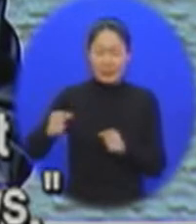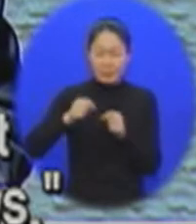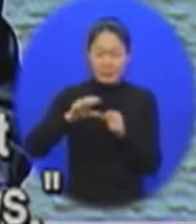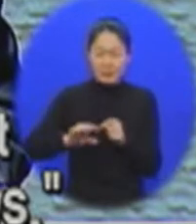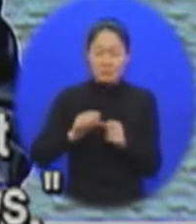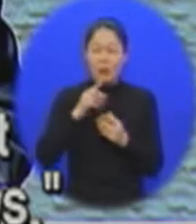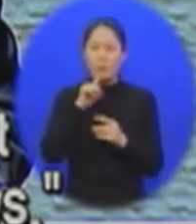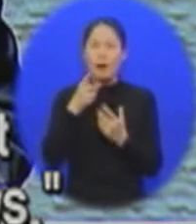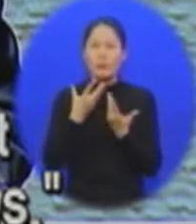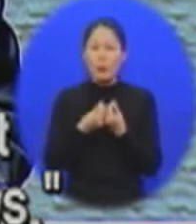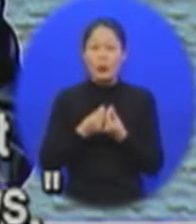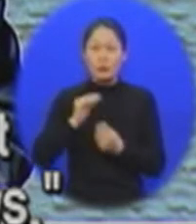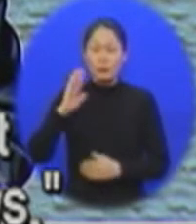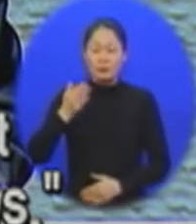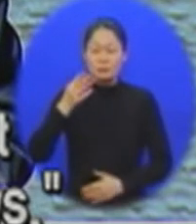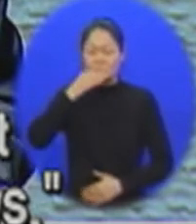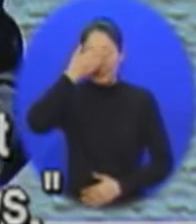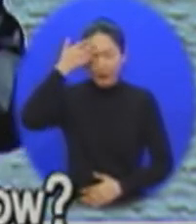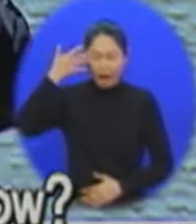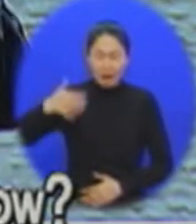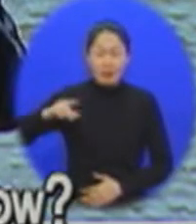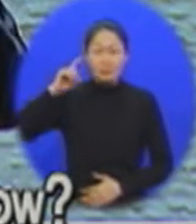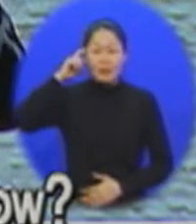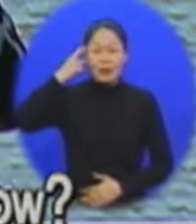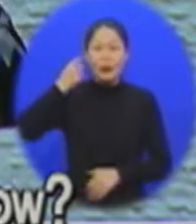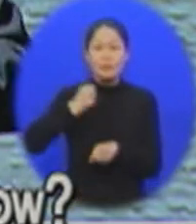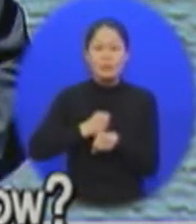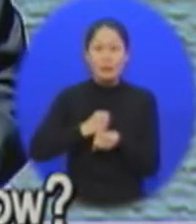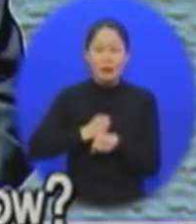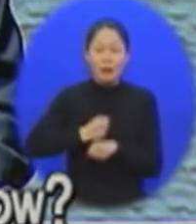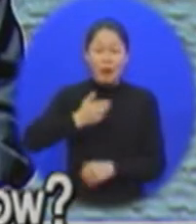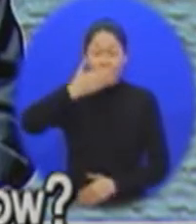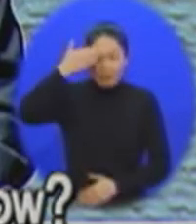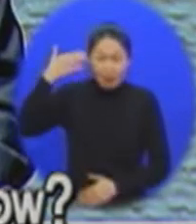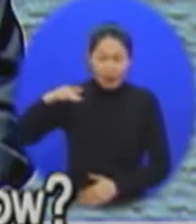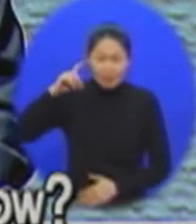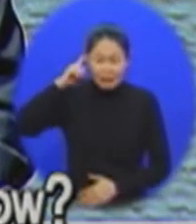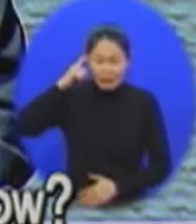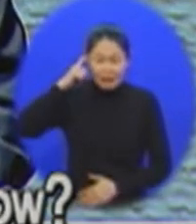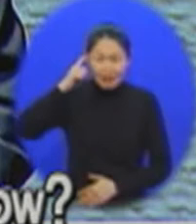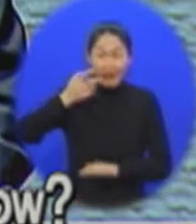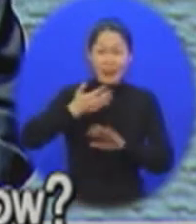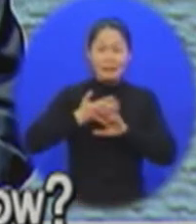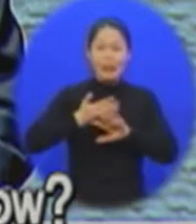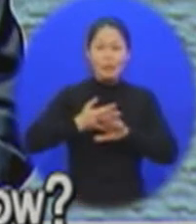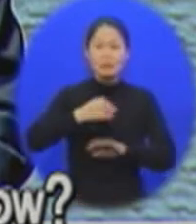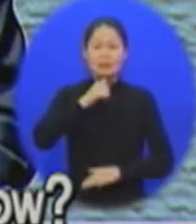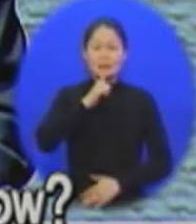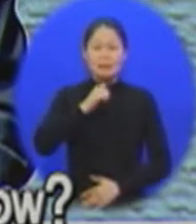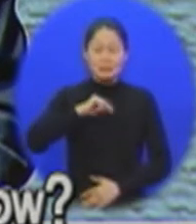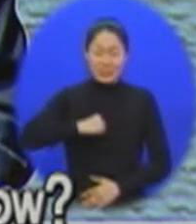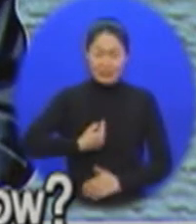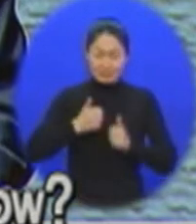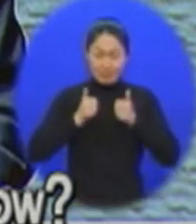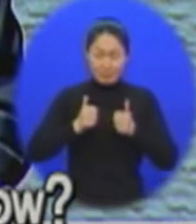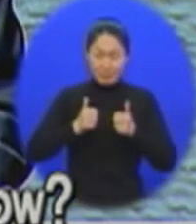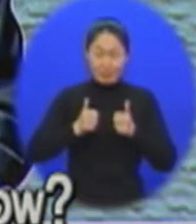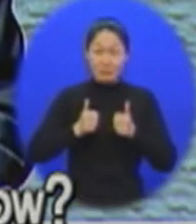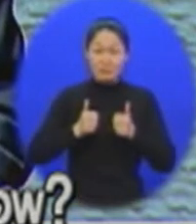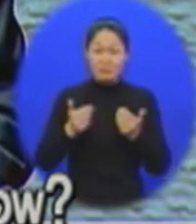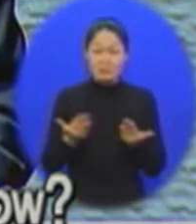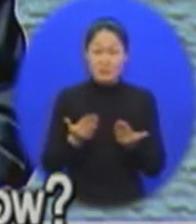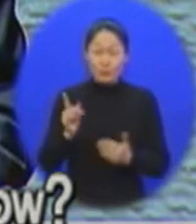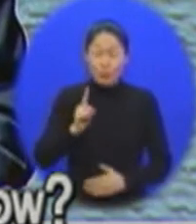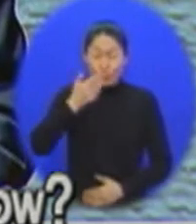여기 없나이다 다행히 여길 게 따로 있지 지금 자기가 재판 받는 게 뭘